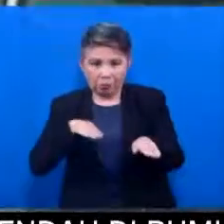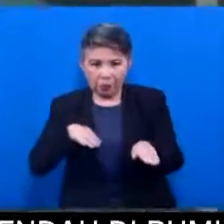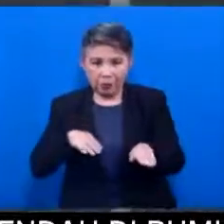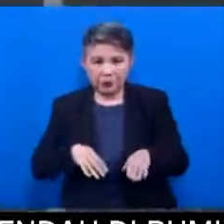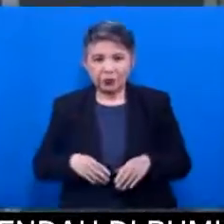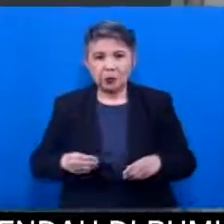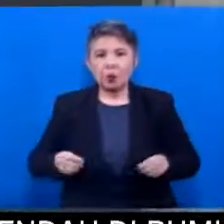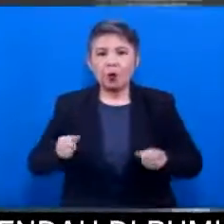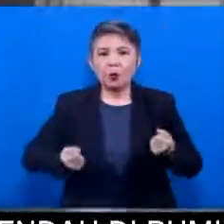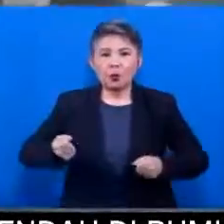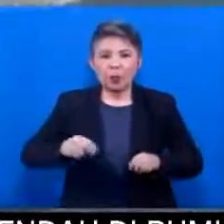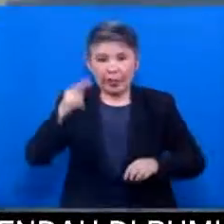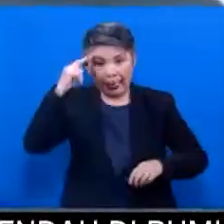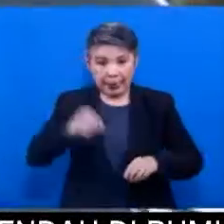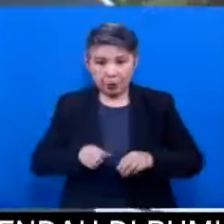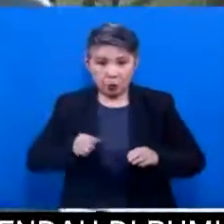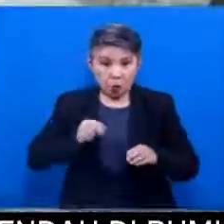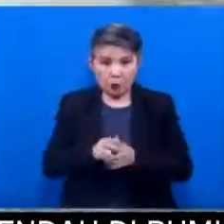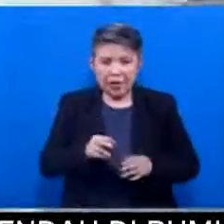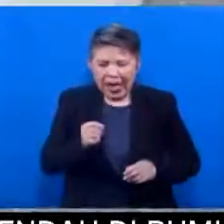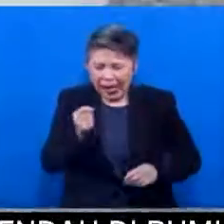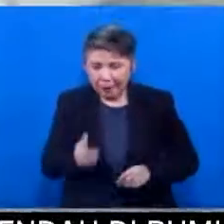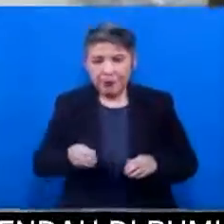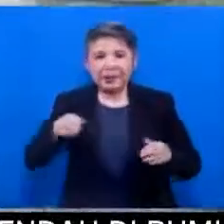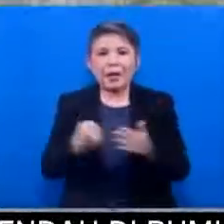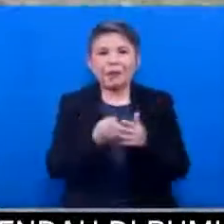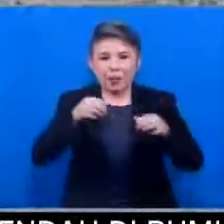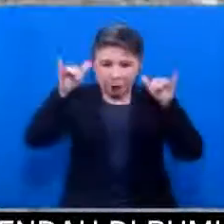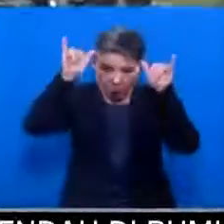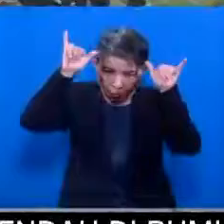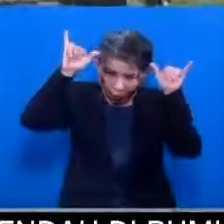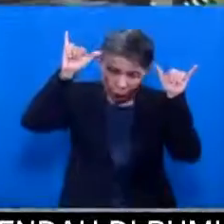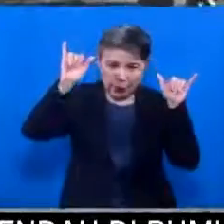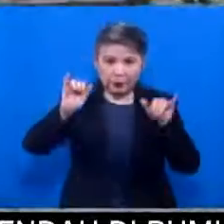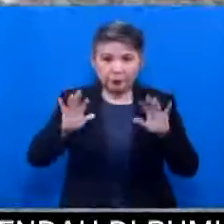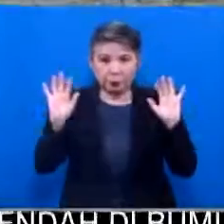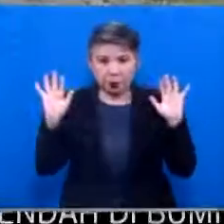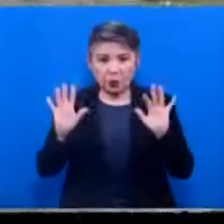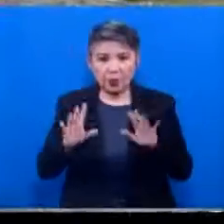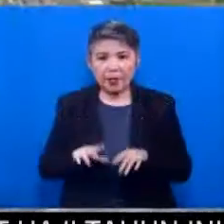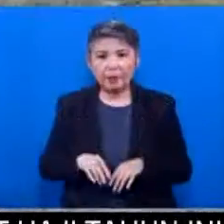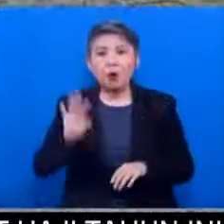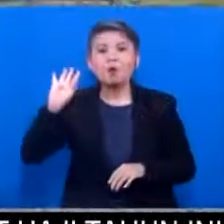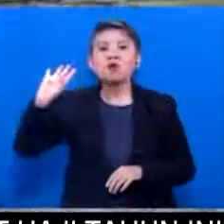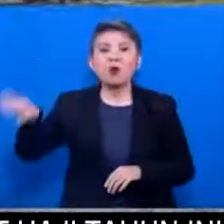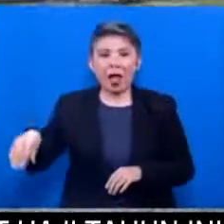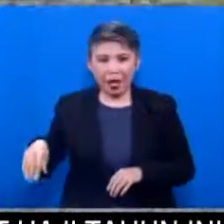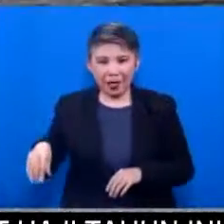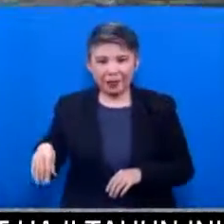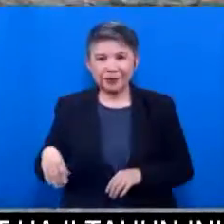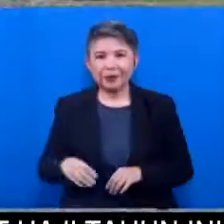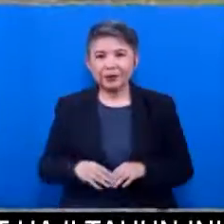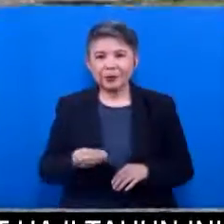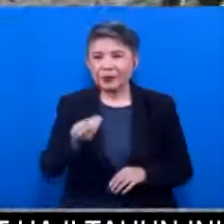sejumlah pengendara ada yang nekat menerobos nyaris tertabrak kerbau ratusan kerbau ini ternyata sedang dalam perjalanan pulang setelah